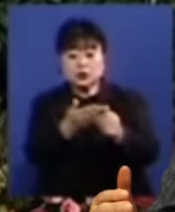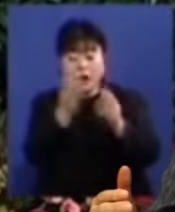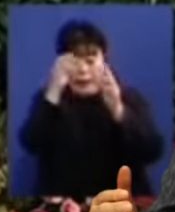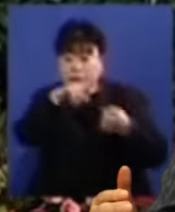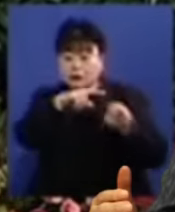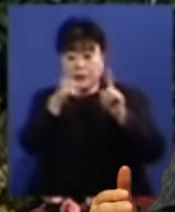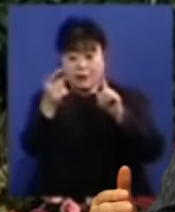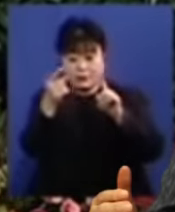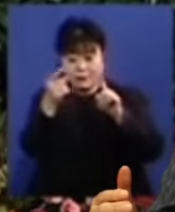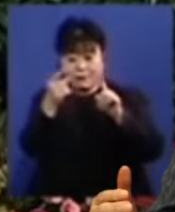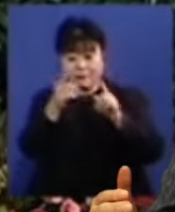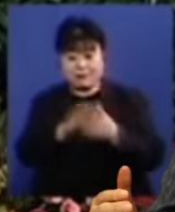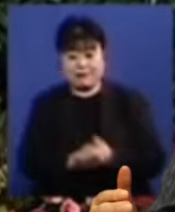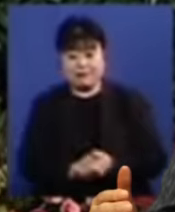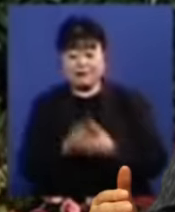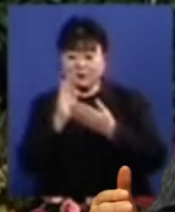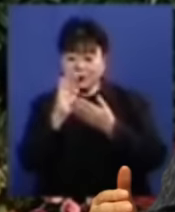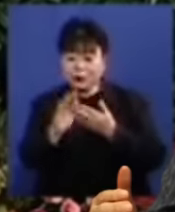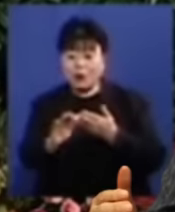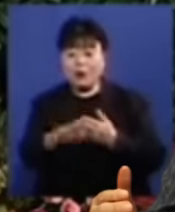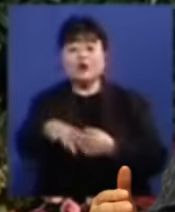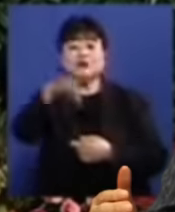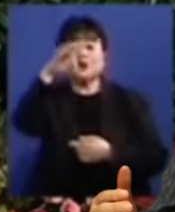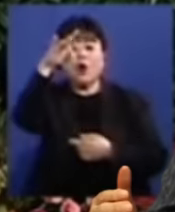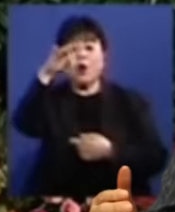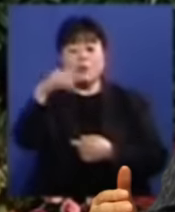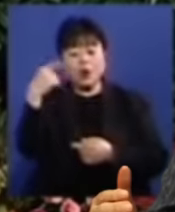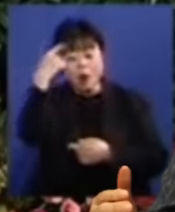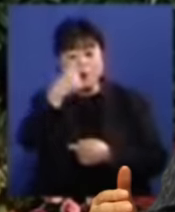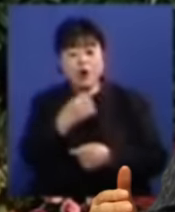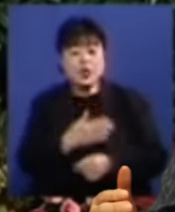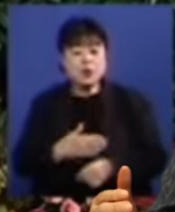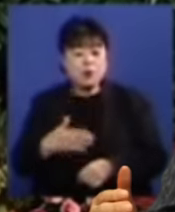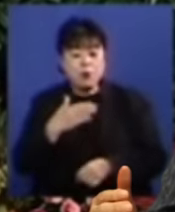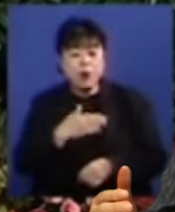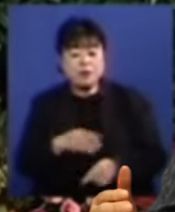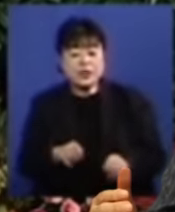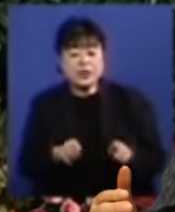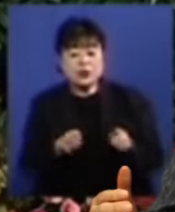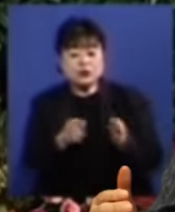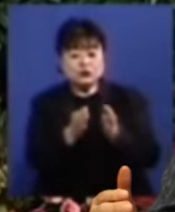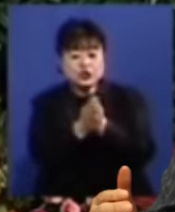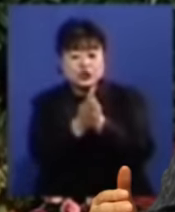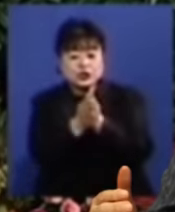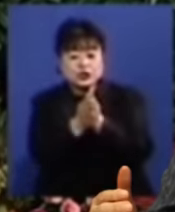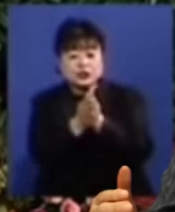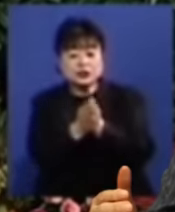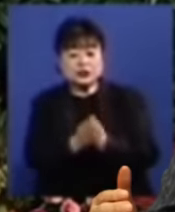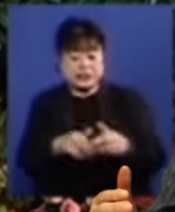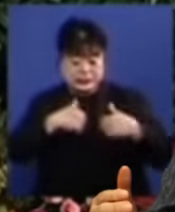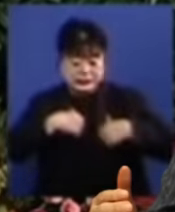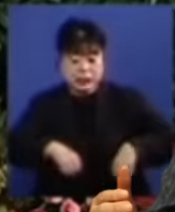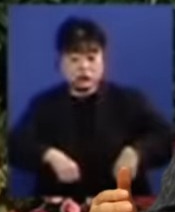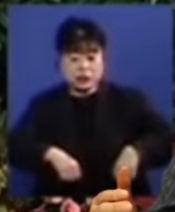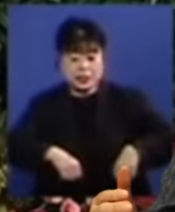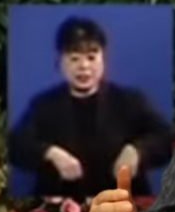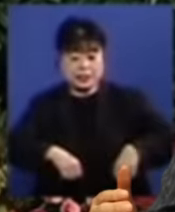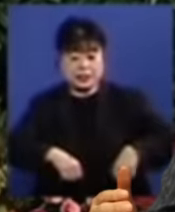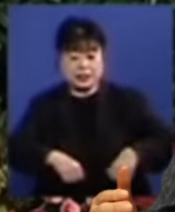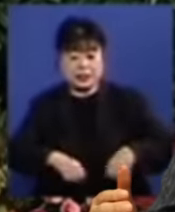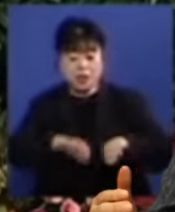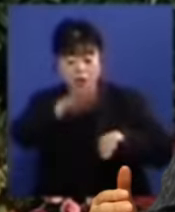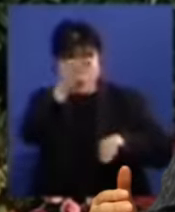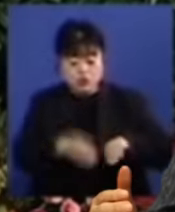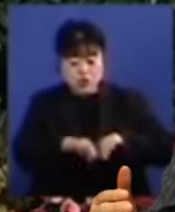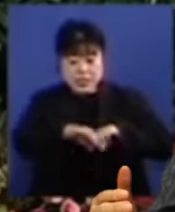살렸습니다. 그리고 처음으로 머리와 몸이 붙은 샴 쌍둥이를 분리하는